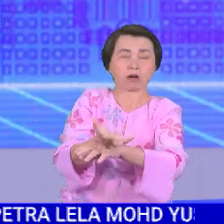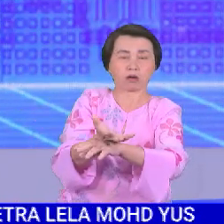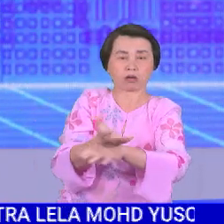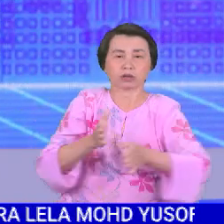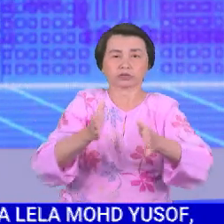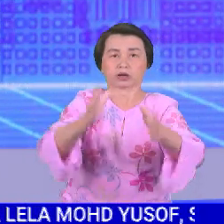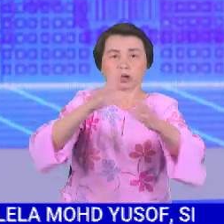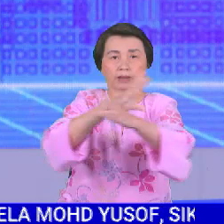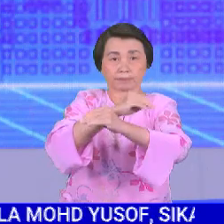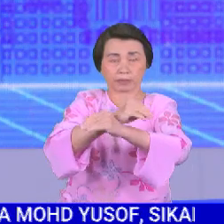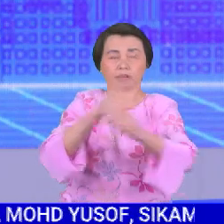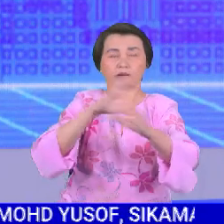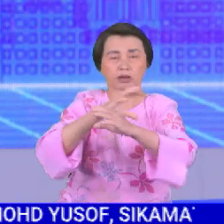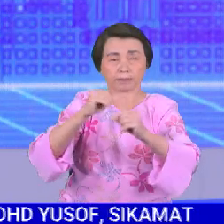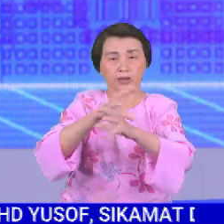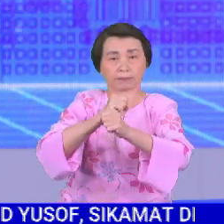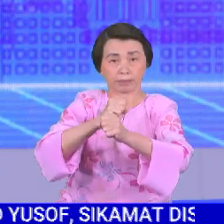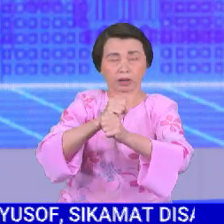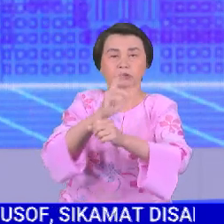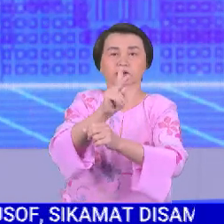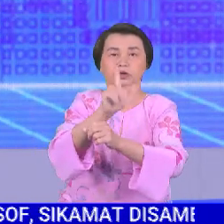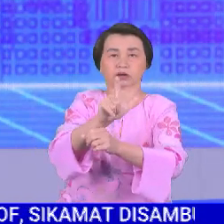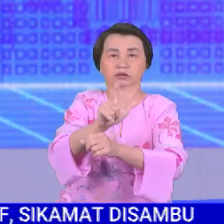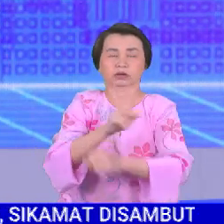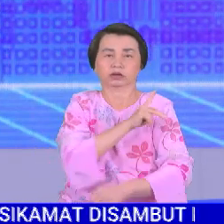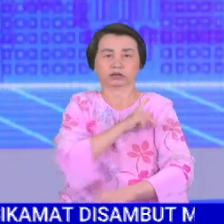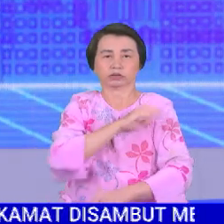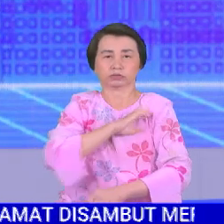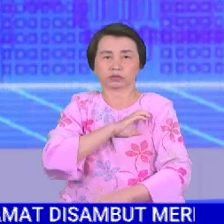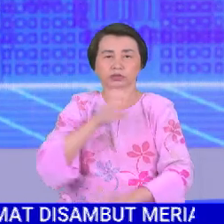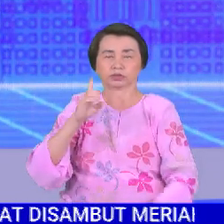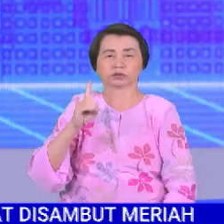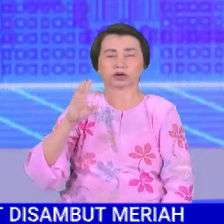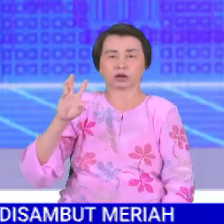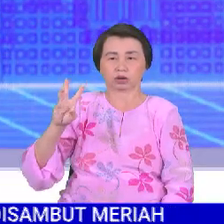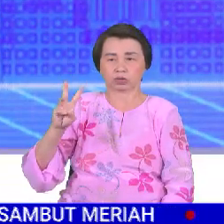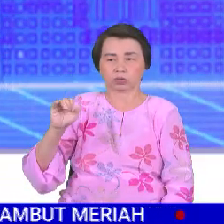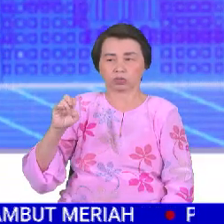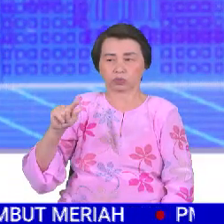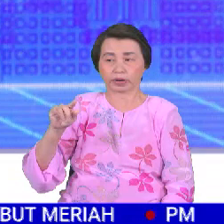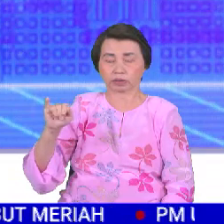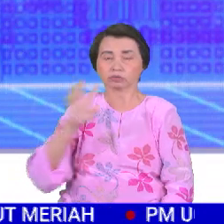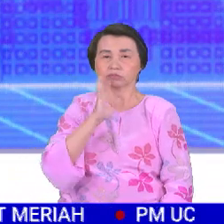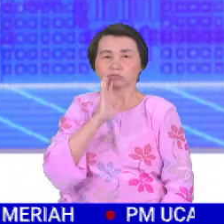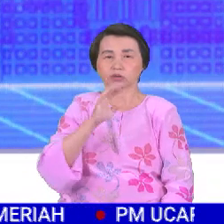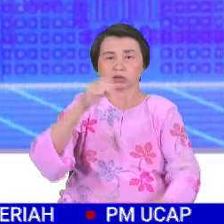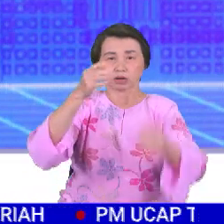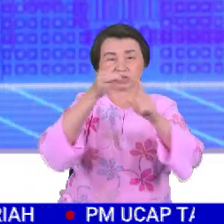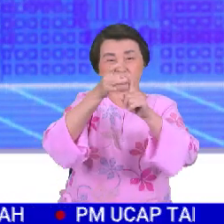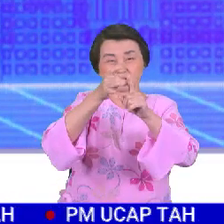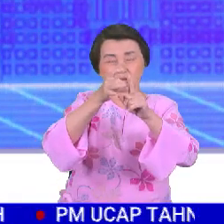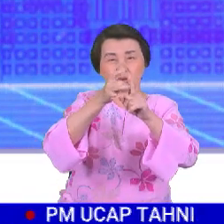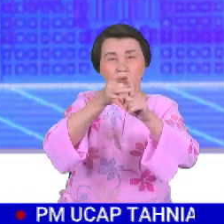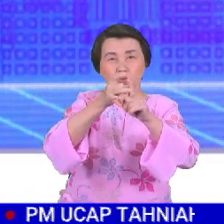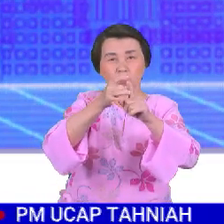Jalan Ampang Kuala Lumpur ketua polis daerah Dang Wangi SCP Nor delhan Yahya berkata sekeping besersi